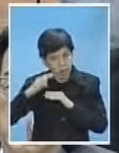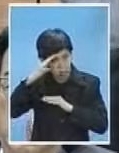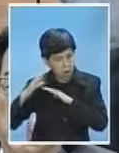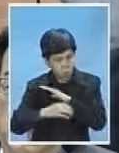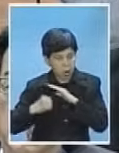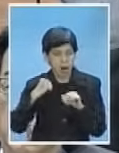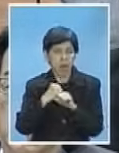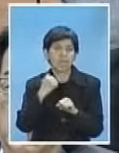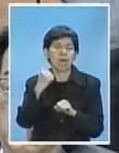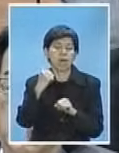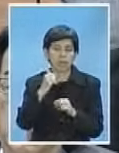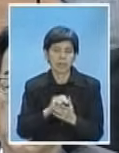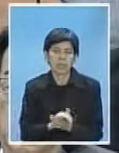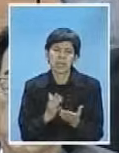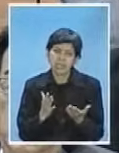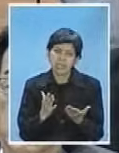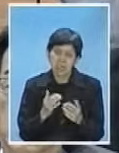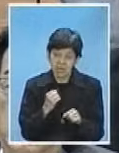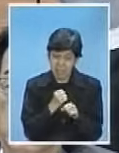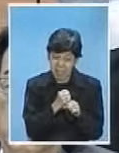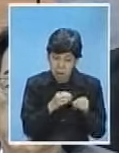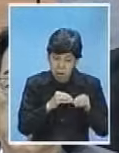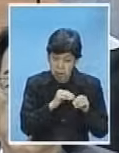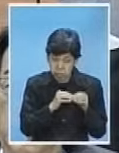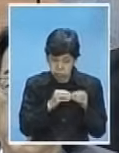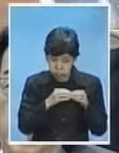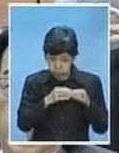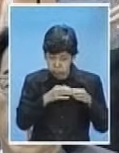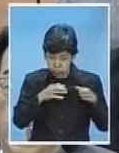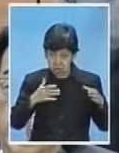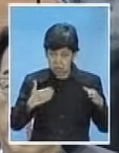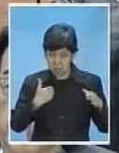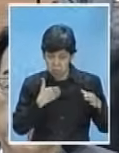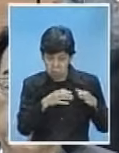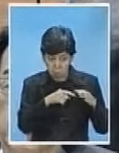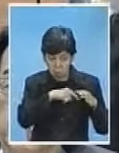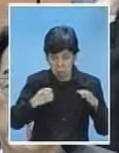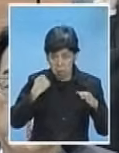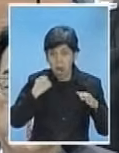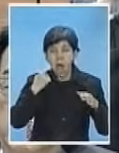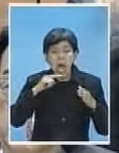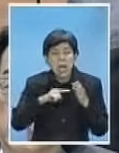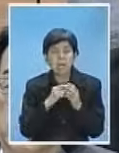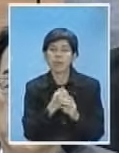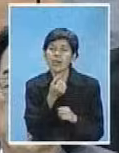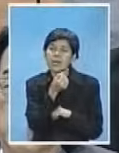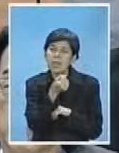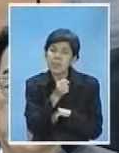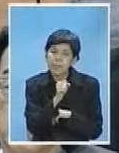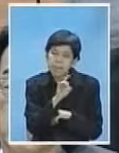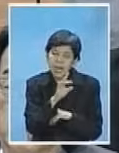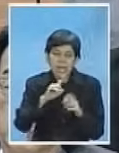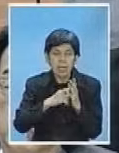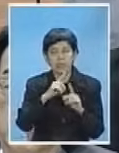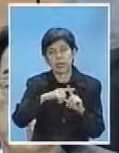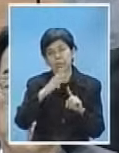ารได้แต่มันกว่าจะตั้งหน่วยนี้ขึ้นมามีศักยภาพแบบนี้มันเริ่มจาก18เมษ